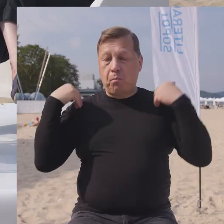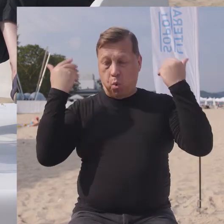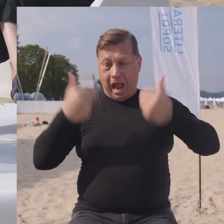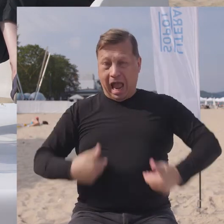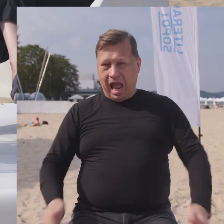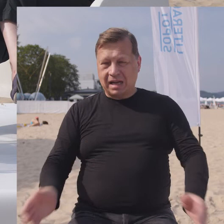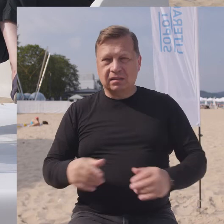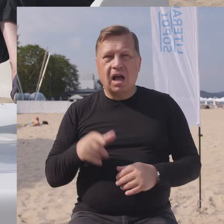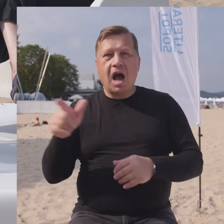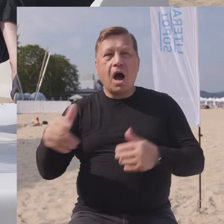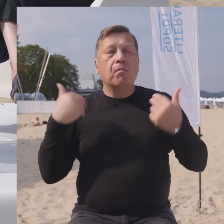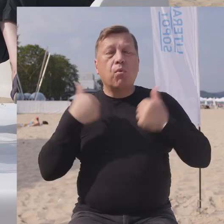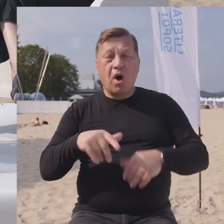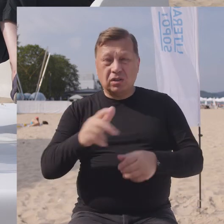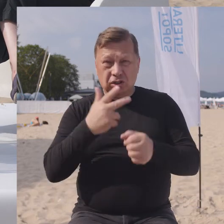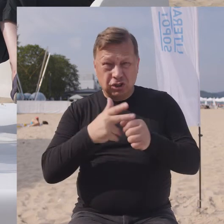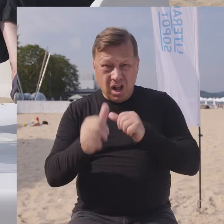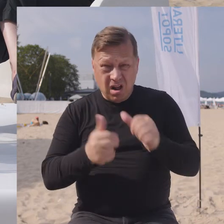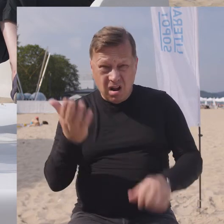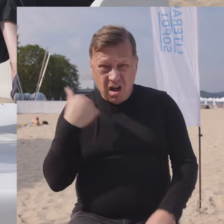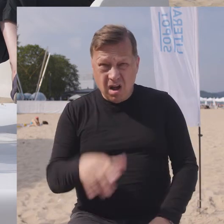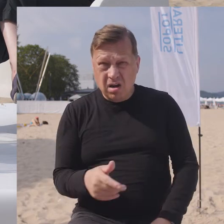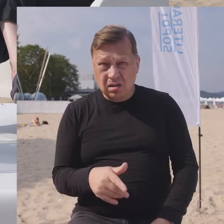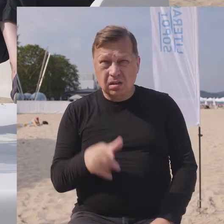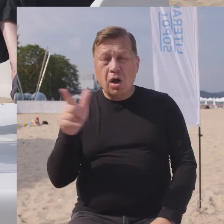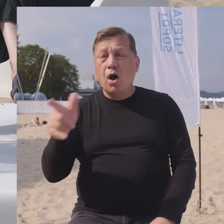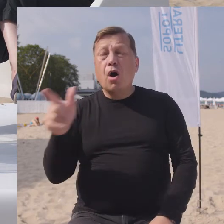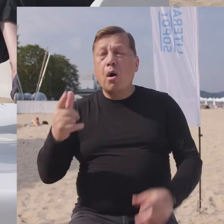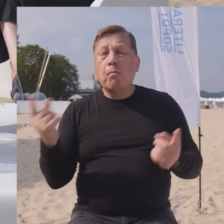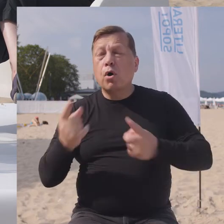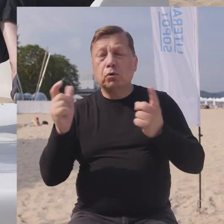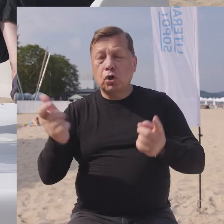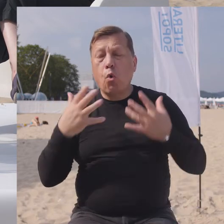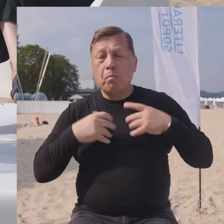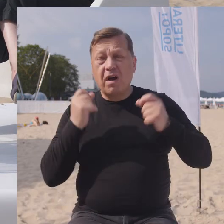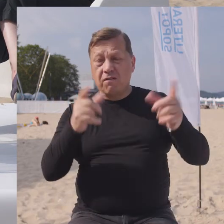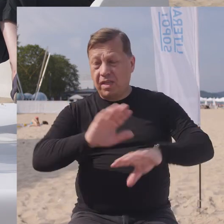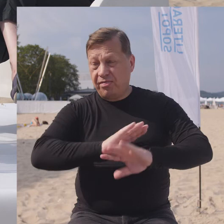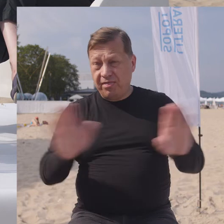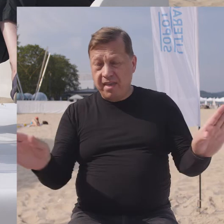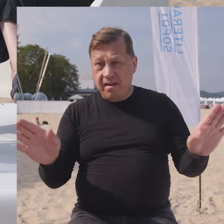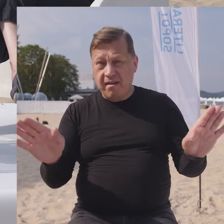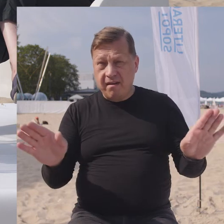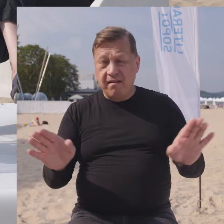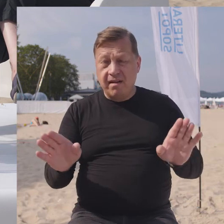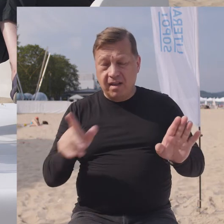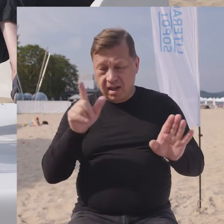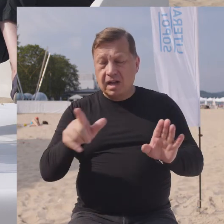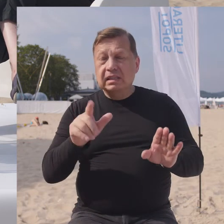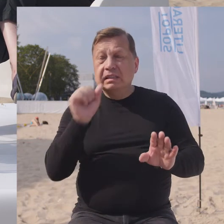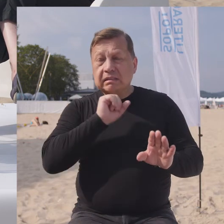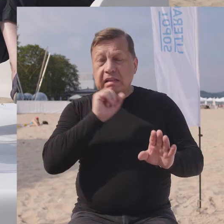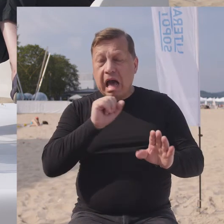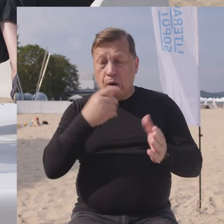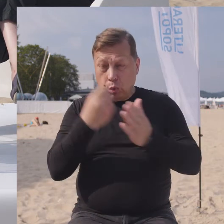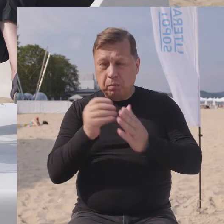płaszcz się uczy. Przed 30 lat, bo Jane Fonda też promuje nie wyrzucanie ubrań, tylko wciskanie się, wchodzenie w to, co